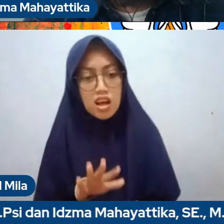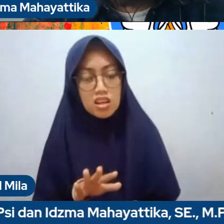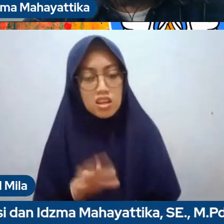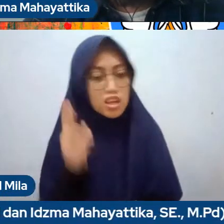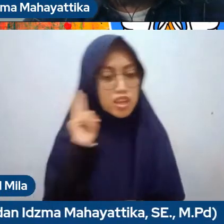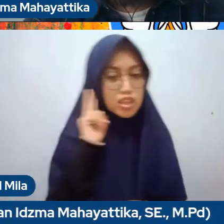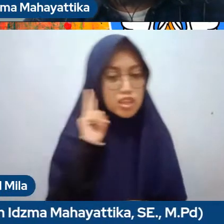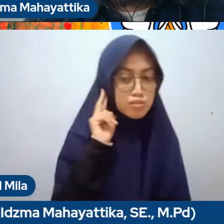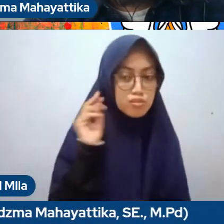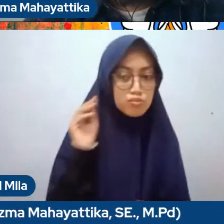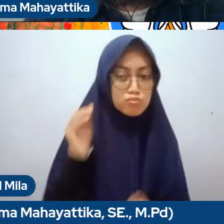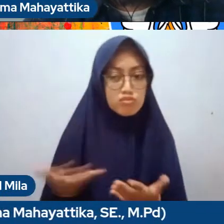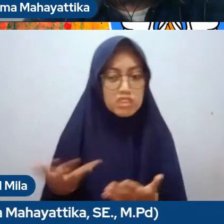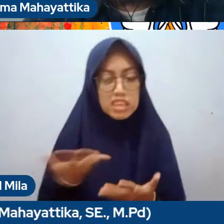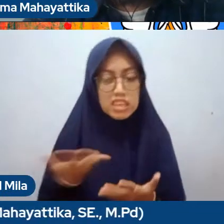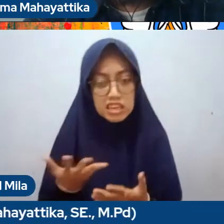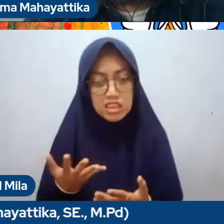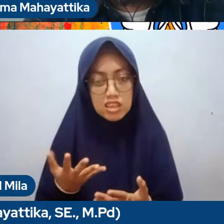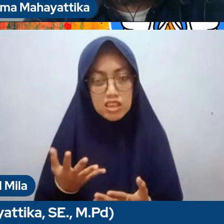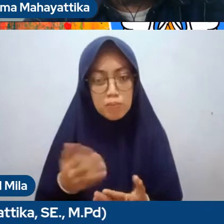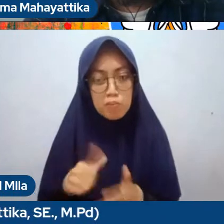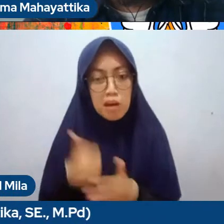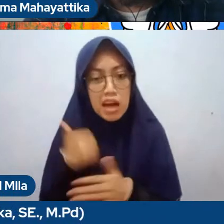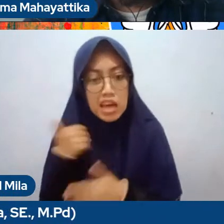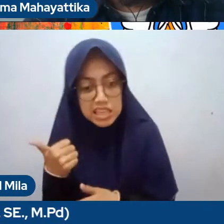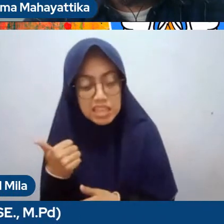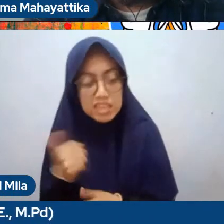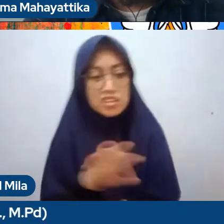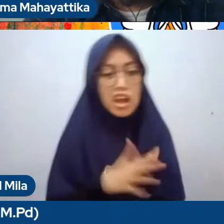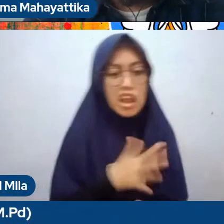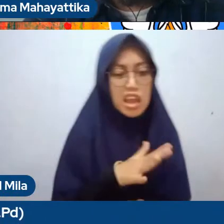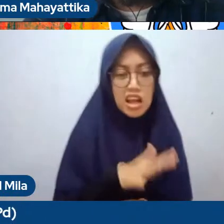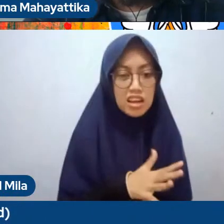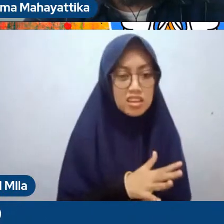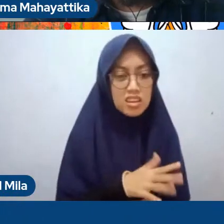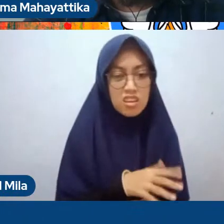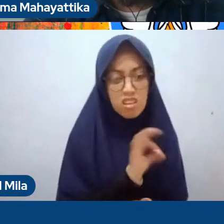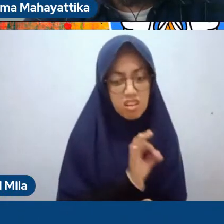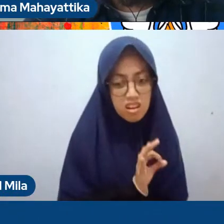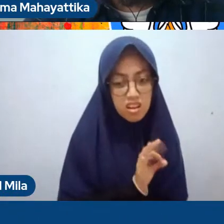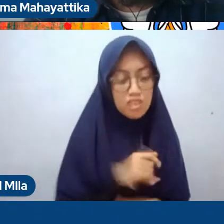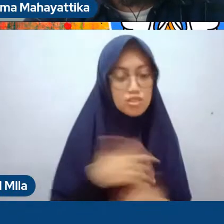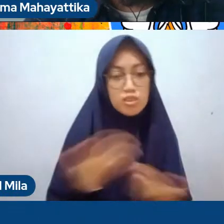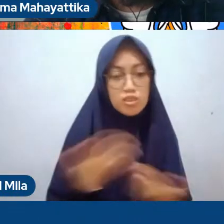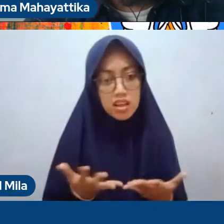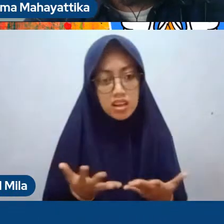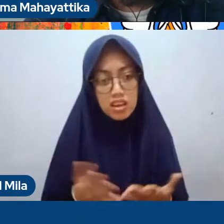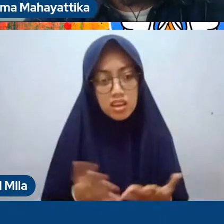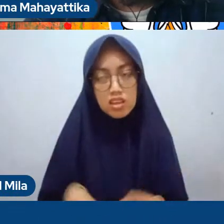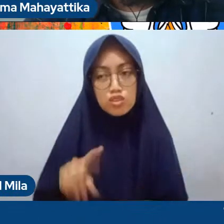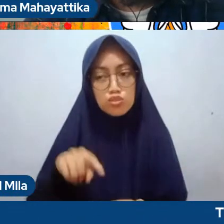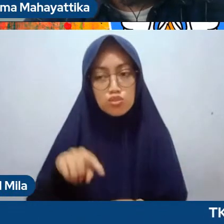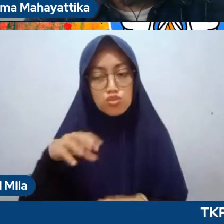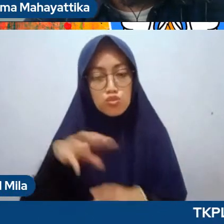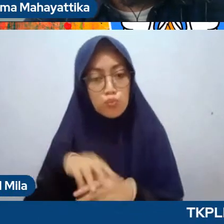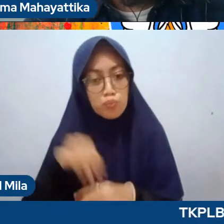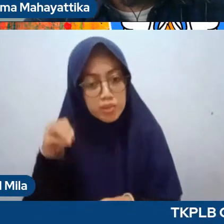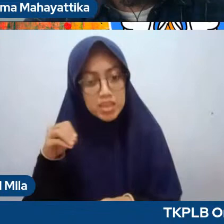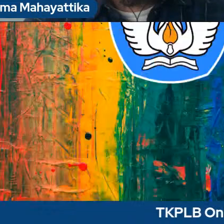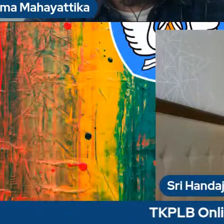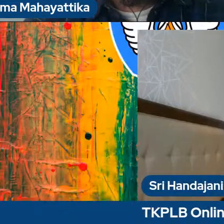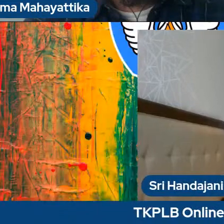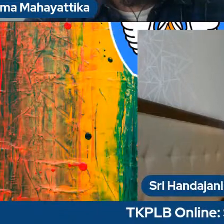ada dibutuhkan, kadang-kadang enggak, jadi bingung. Nah, itu yang bikin anak jadi cemas, sumber kecemasannya dari situ. Jadi itulah